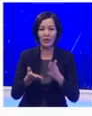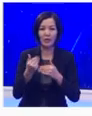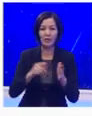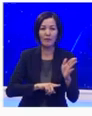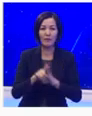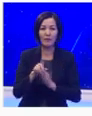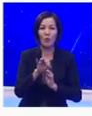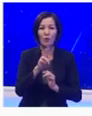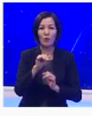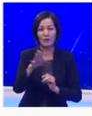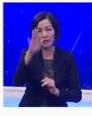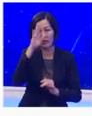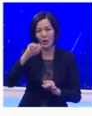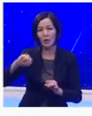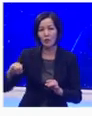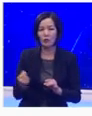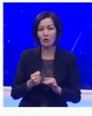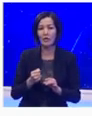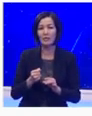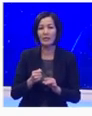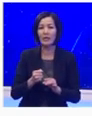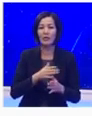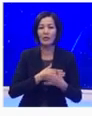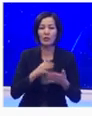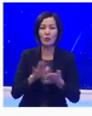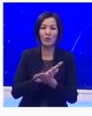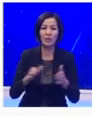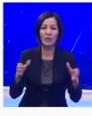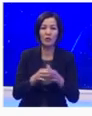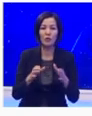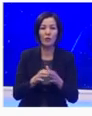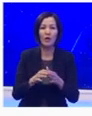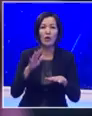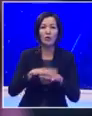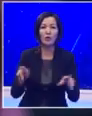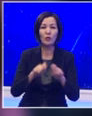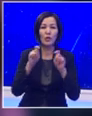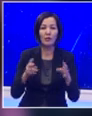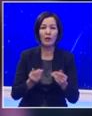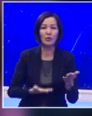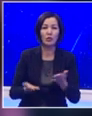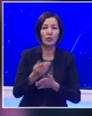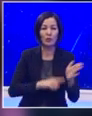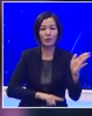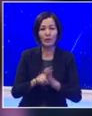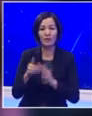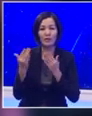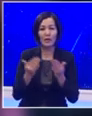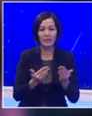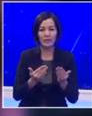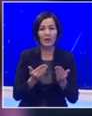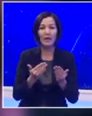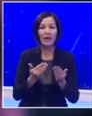бері Орынбасардың дос жақындары мен жетісулық еріктілер тобы арнайы қор ашып қаражат қамына кірісті. Әзірге қажетті соманың